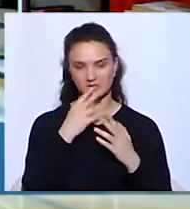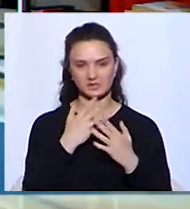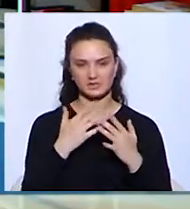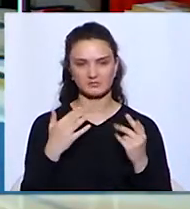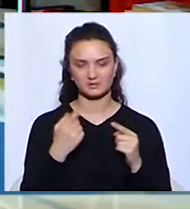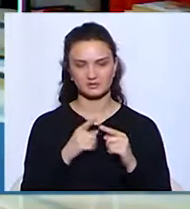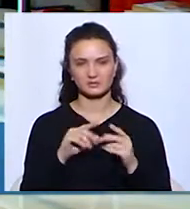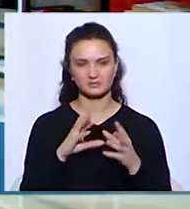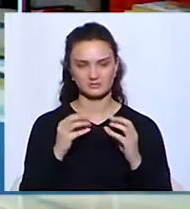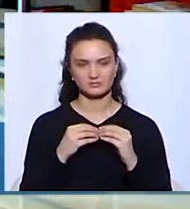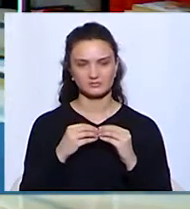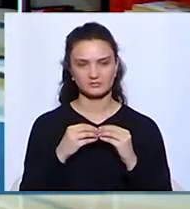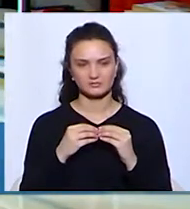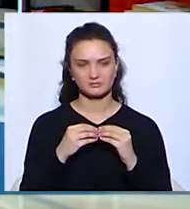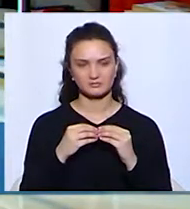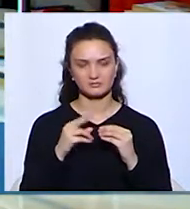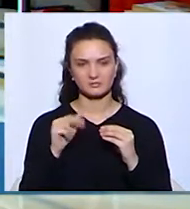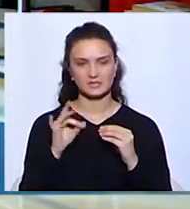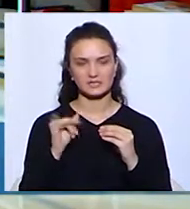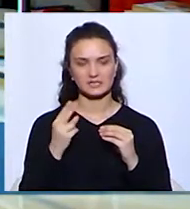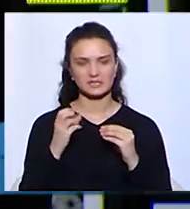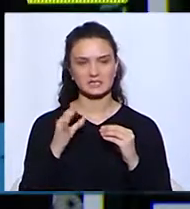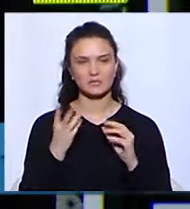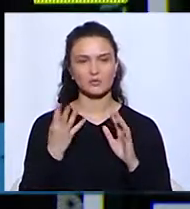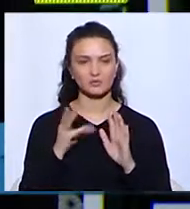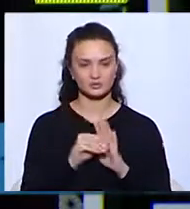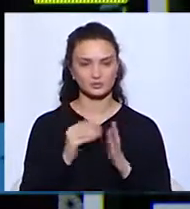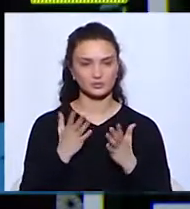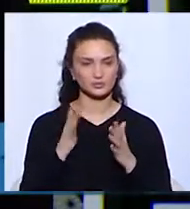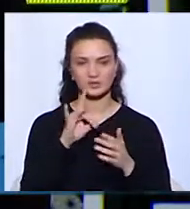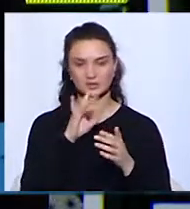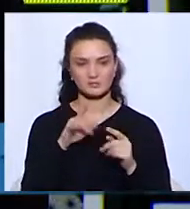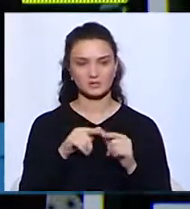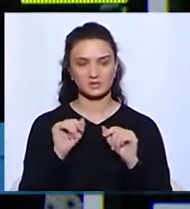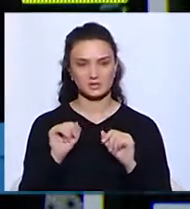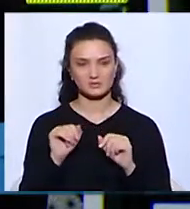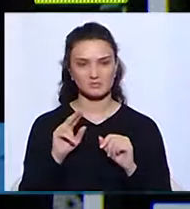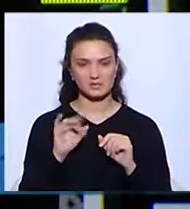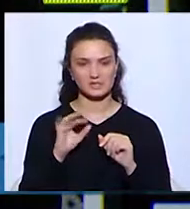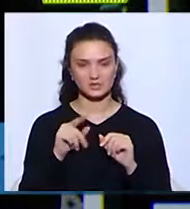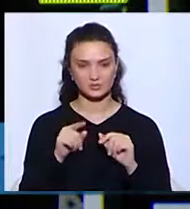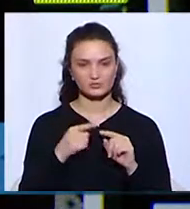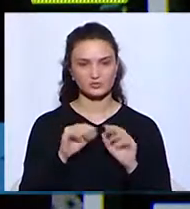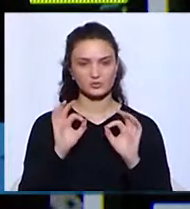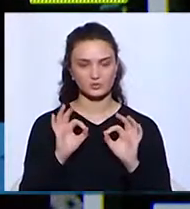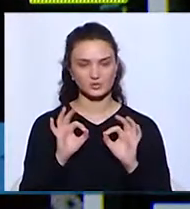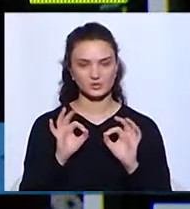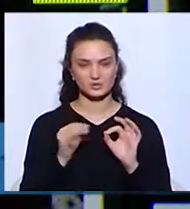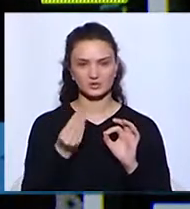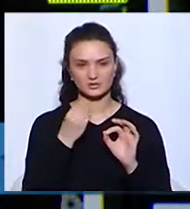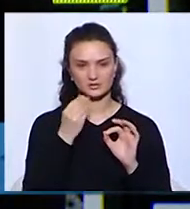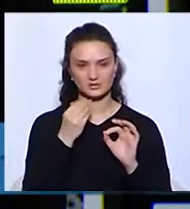მედიკამენტი ძირითადად შეიცავს პარაცეტამოლს. თუ არ იქნა დაცული პარაცეტამოლის დოზირება